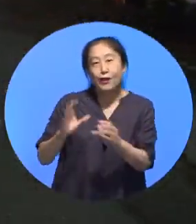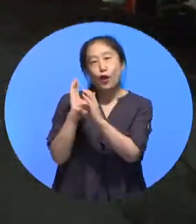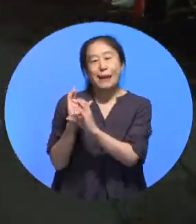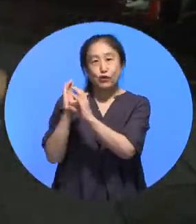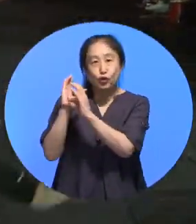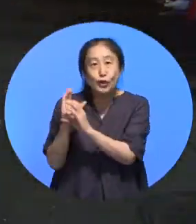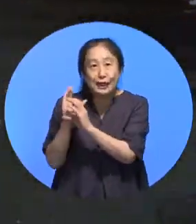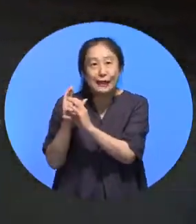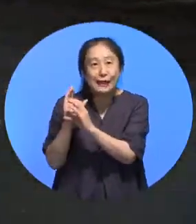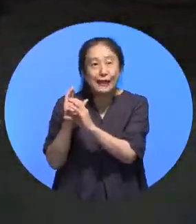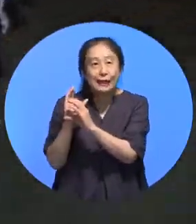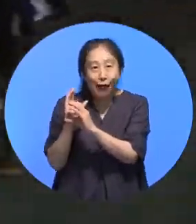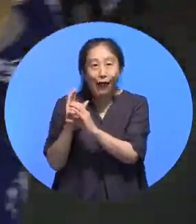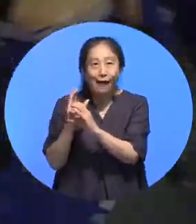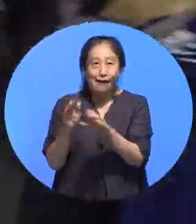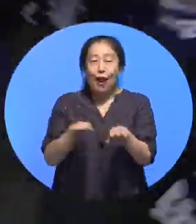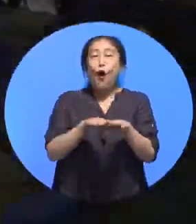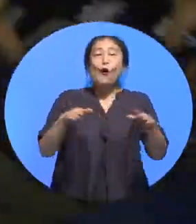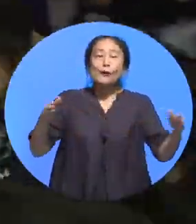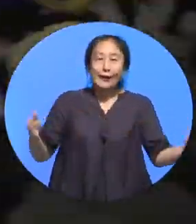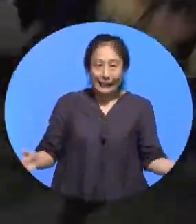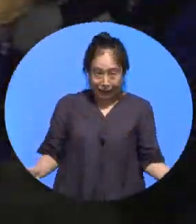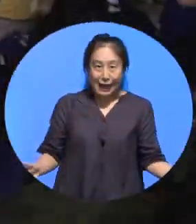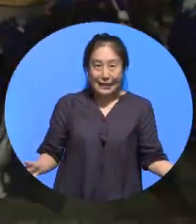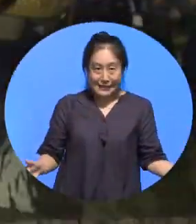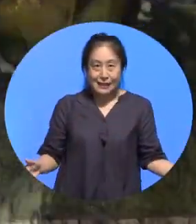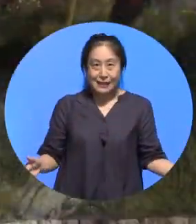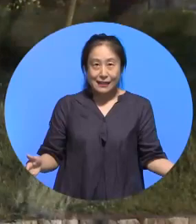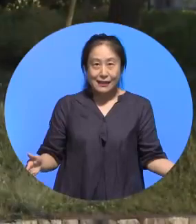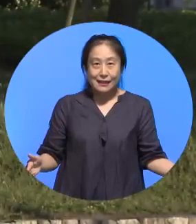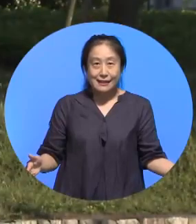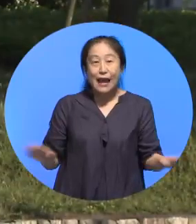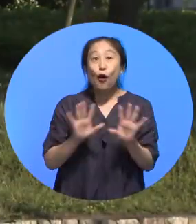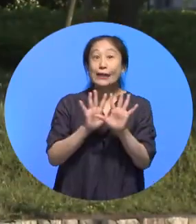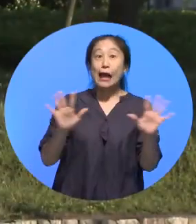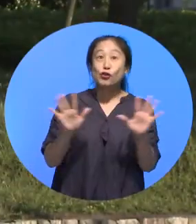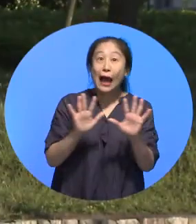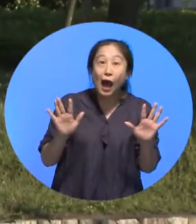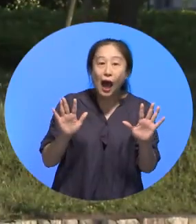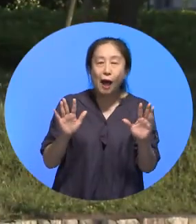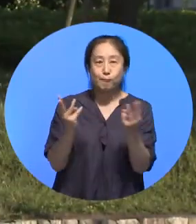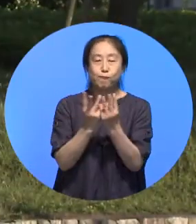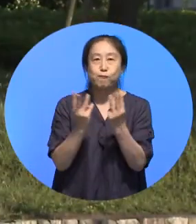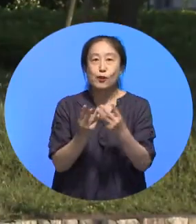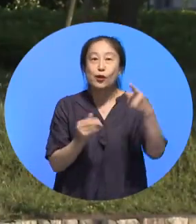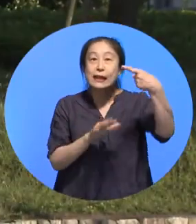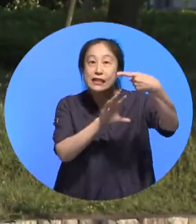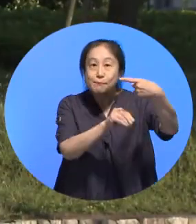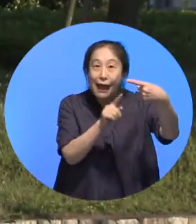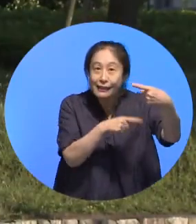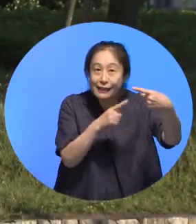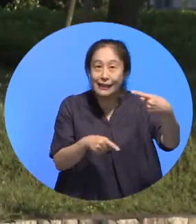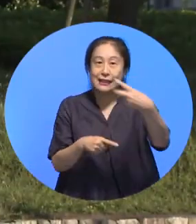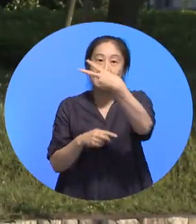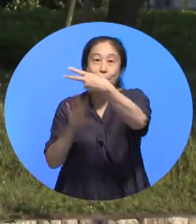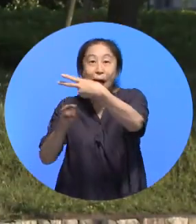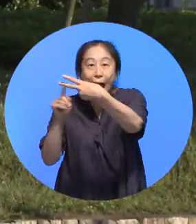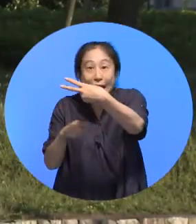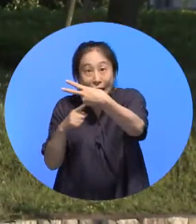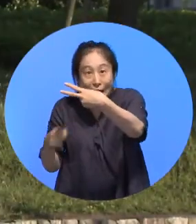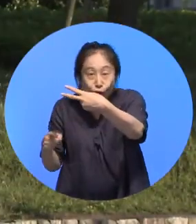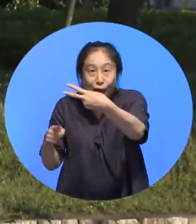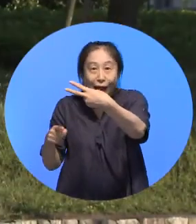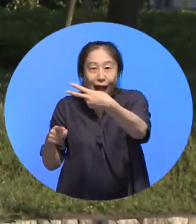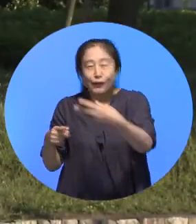他のお祭りでしたらもうすっごいでかいステージであのお客さんももう1万人とか